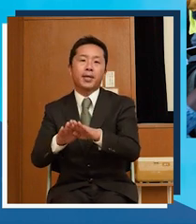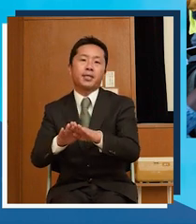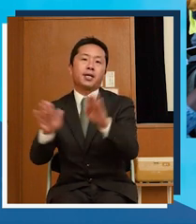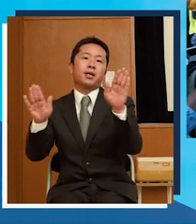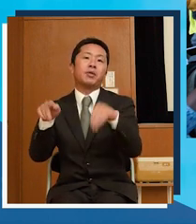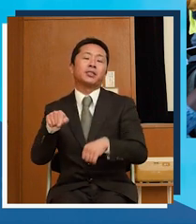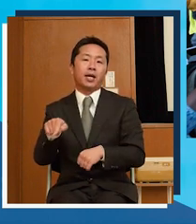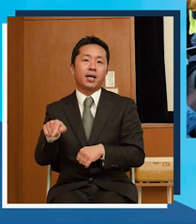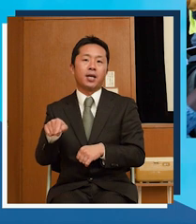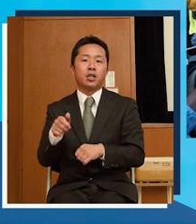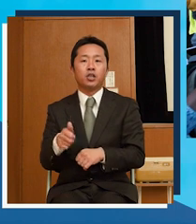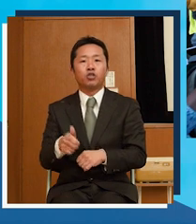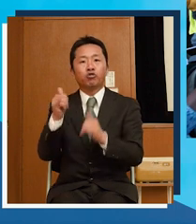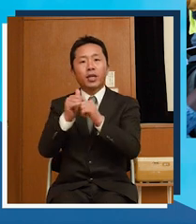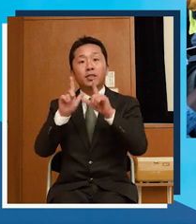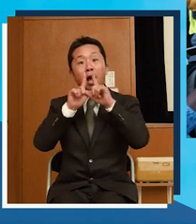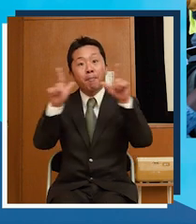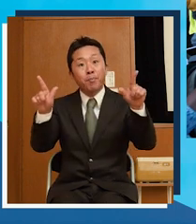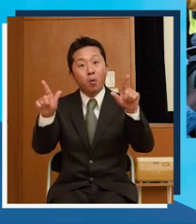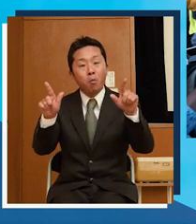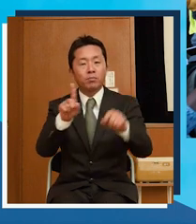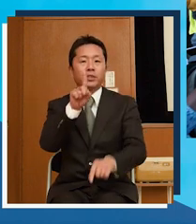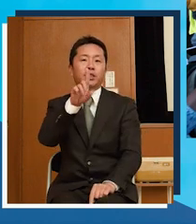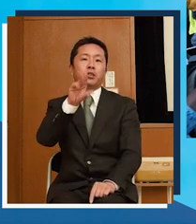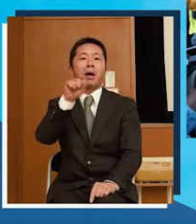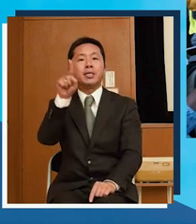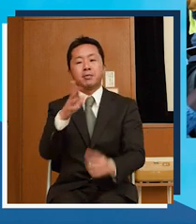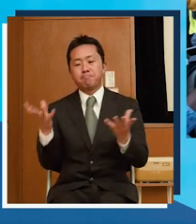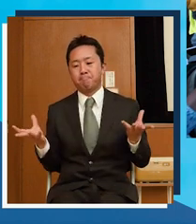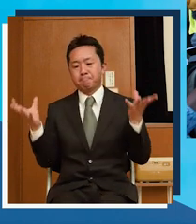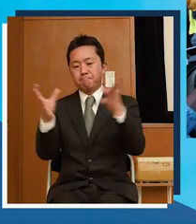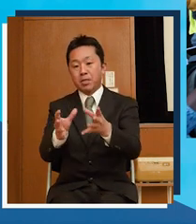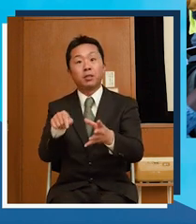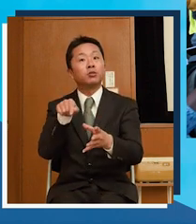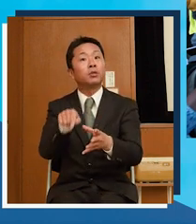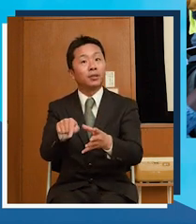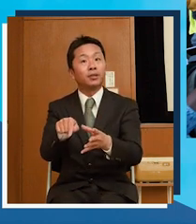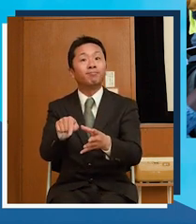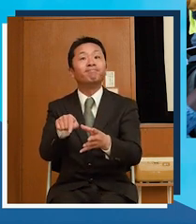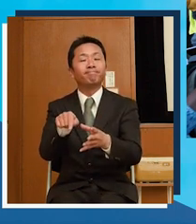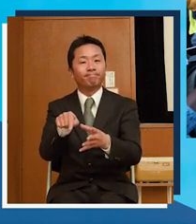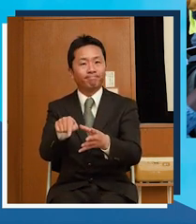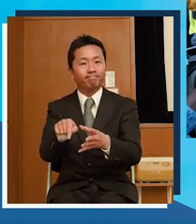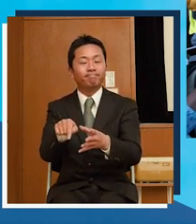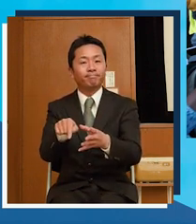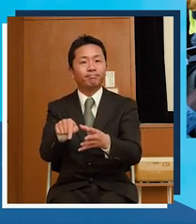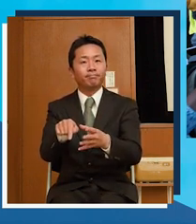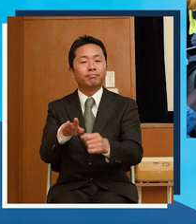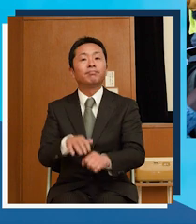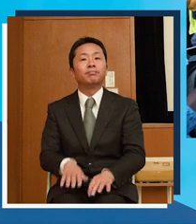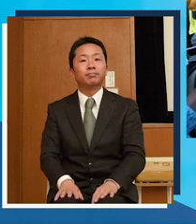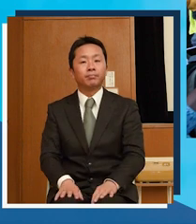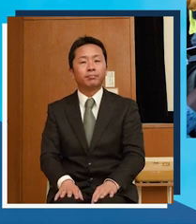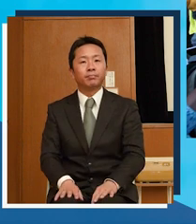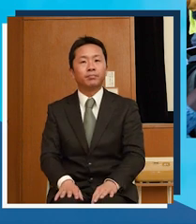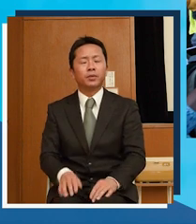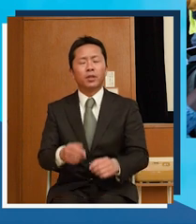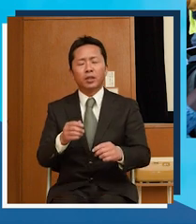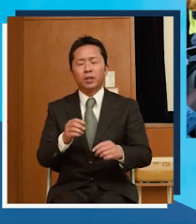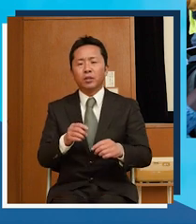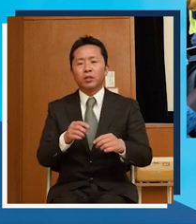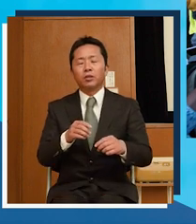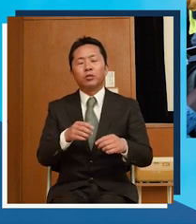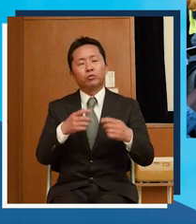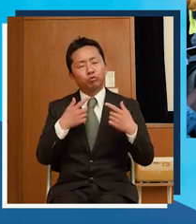え主催者発表で1万人ありが参加をいたしましたそしてえ本当に普段はなかなかこういう